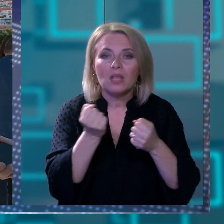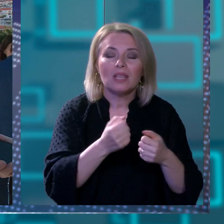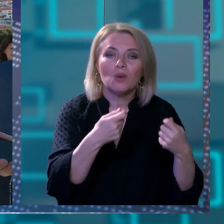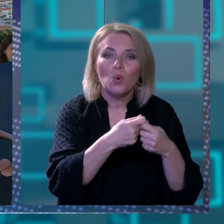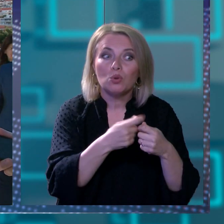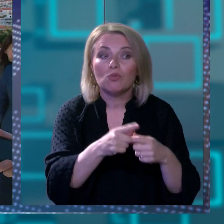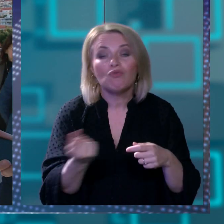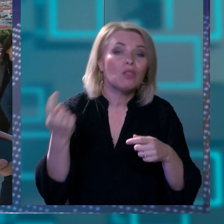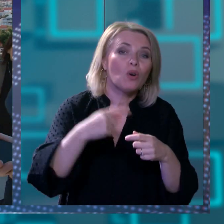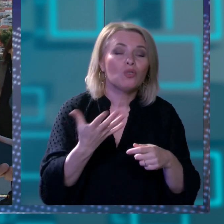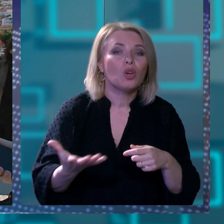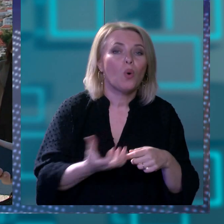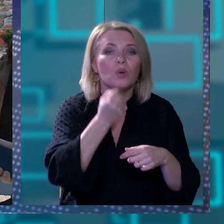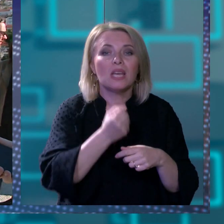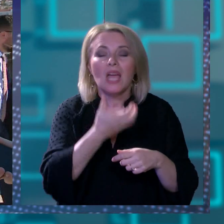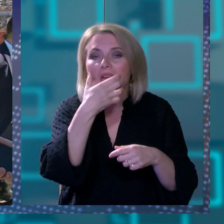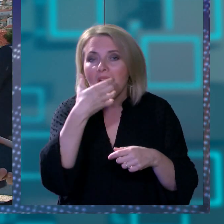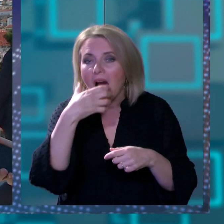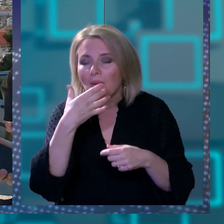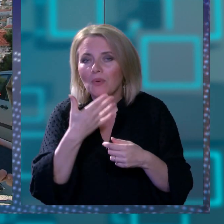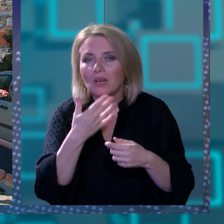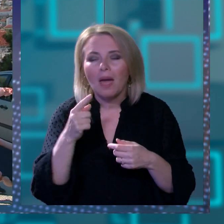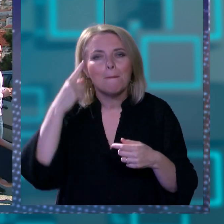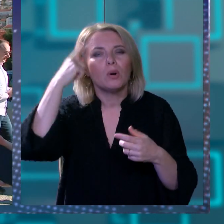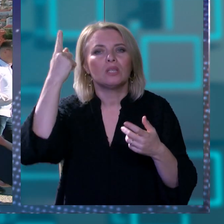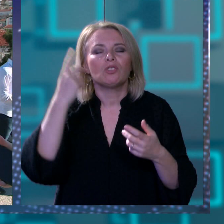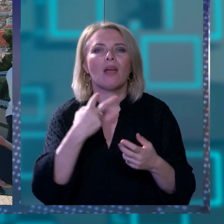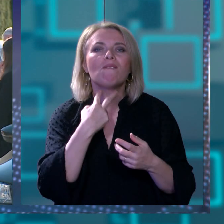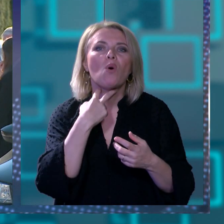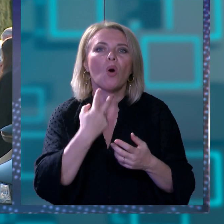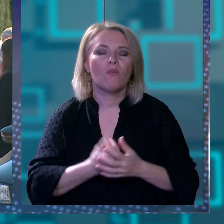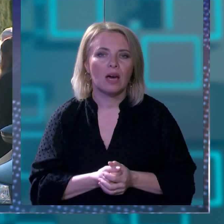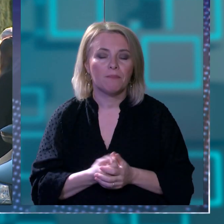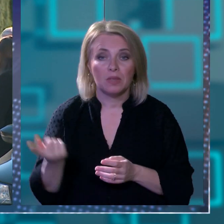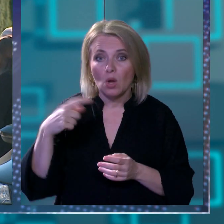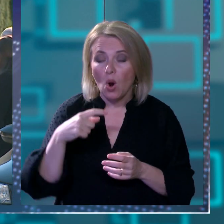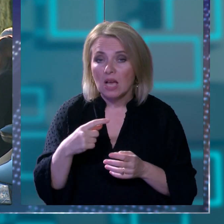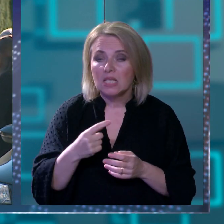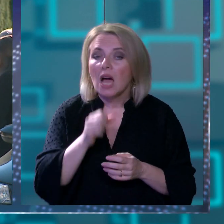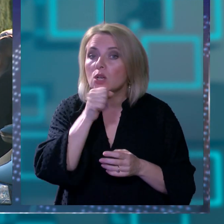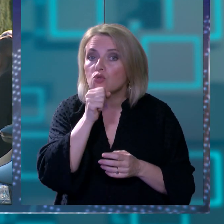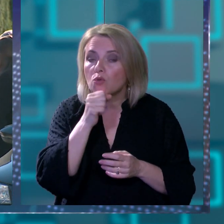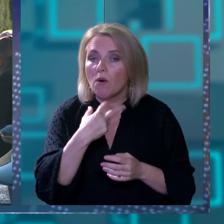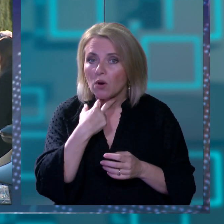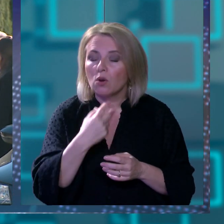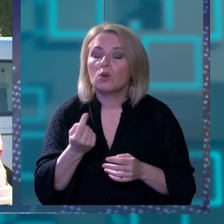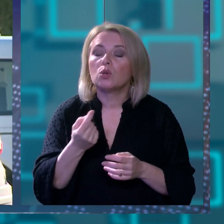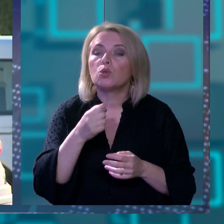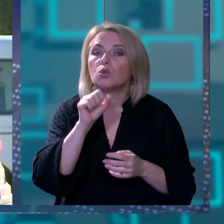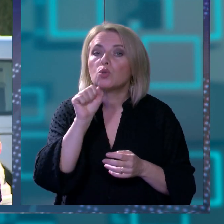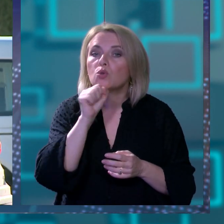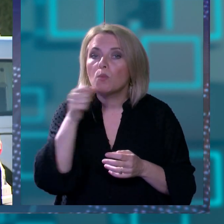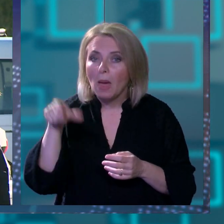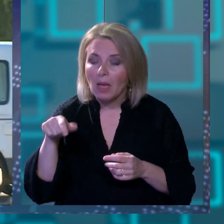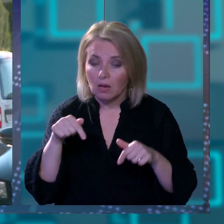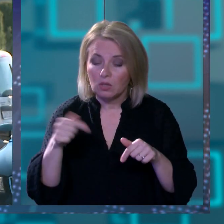će doći uzeti jabuke i eto, podsjetit će nas na Vukovar. Dolazak Vukovarsko-srijemskog župana na krajnji jug bio je